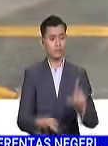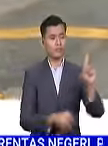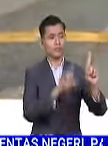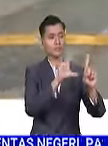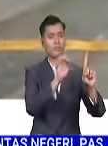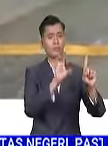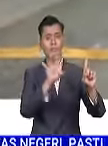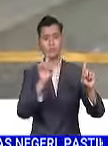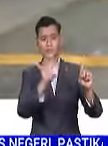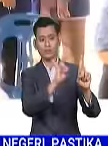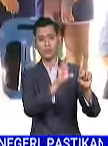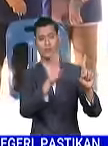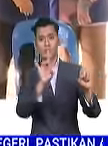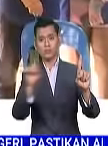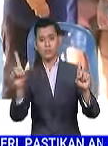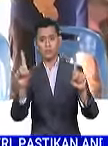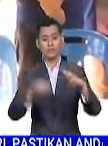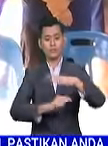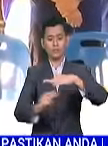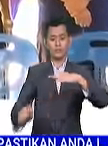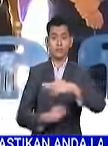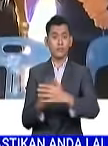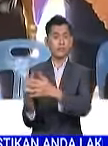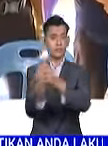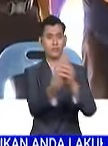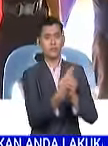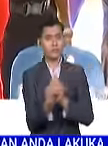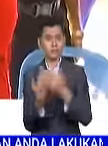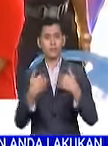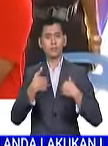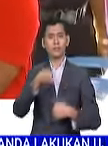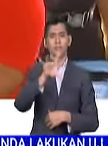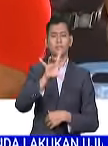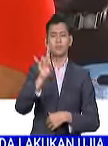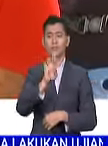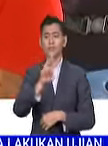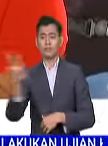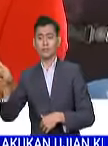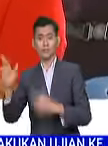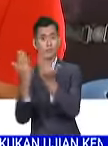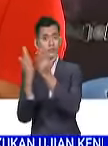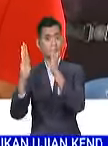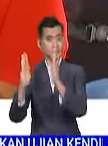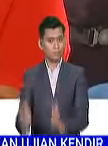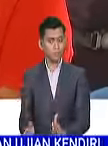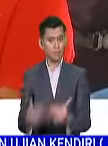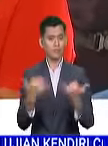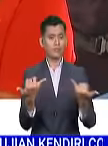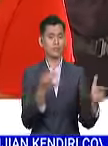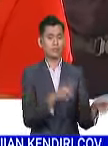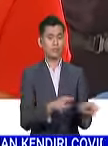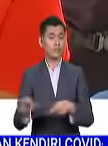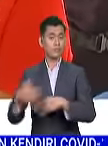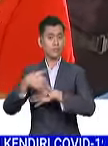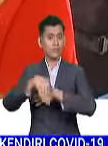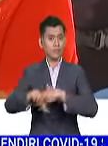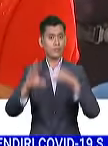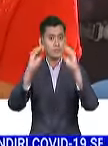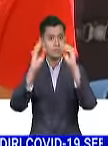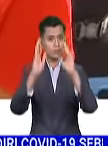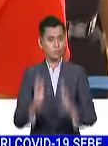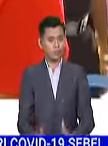1,781 tabika perpaduan seluruh negara yang melibatkan 38,000 murid. Beliau menambah pihaknya juga sedang merancang untuk menghantar guru